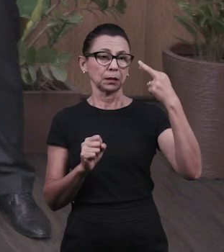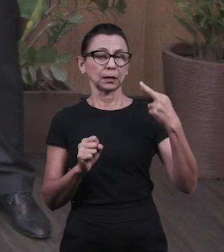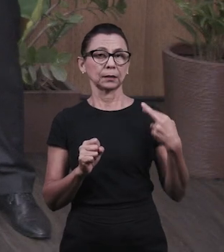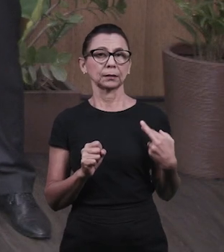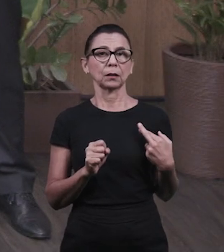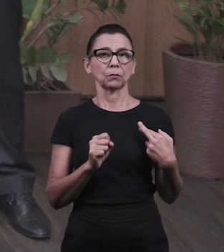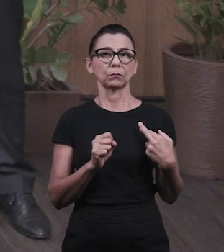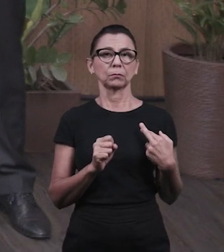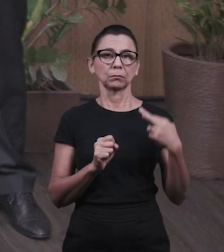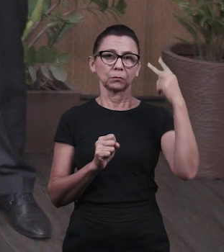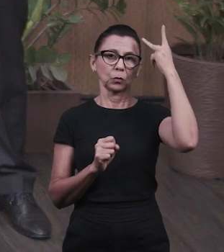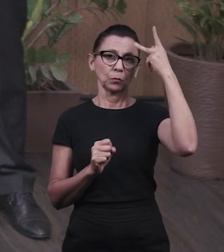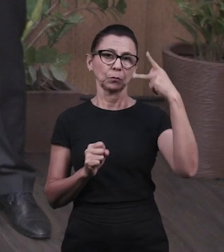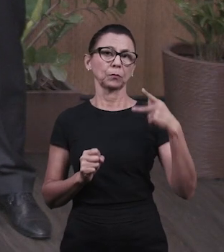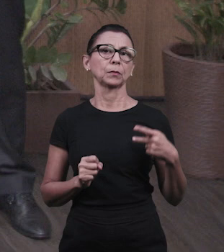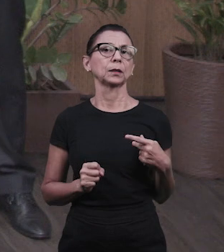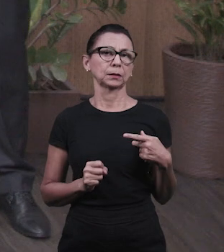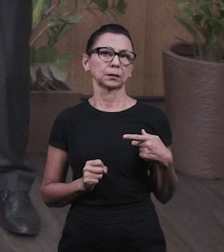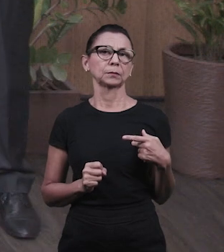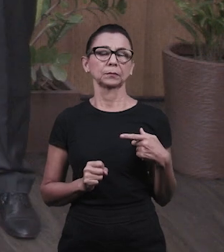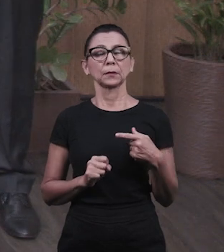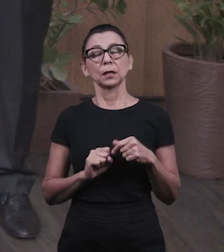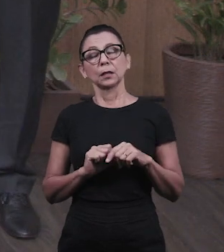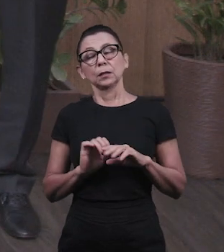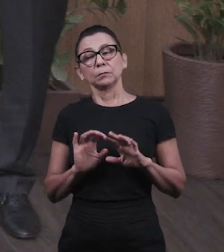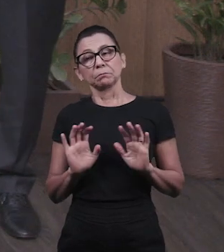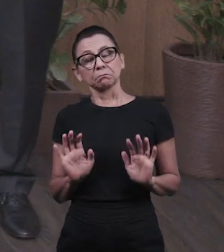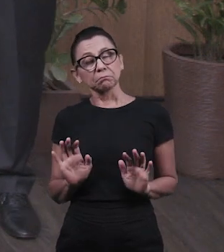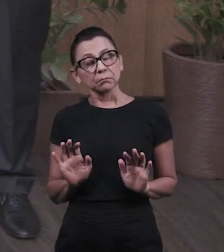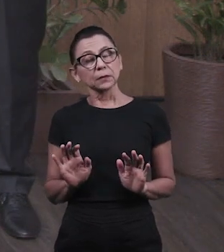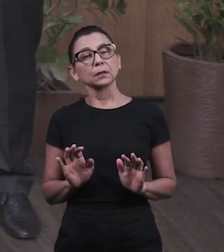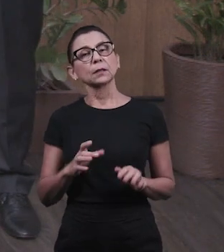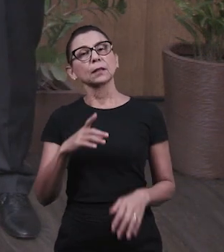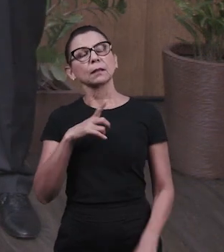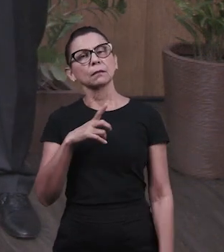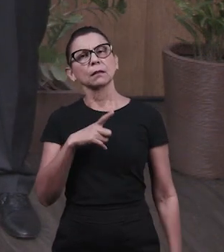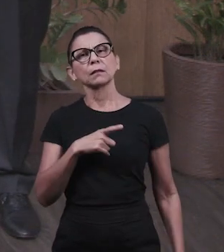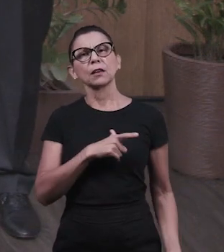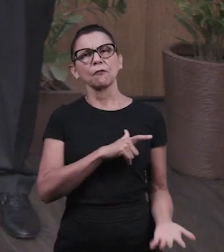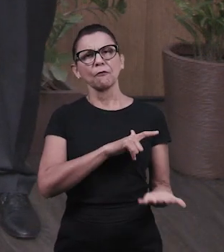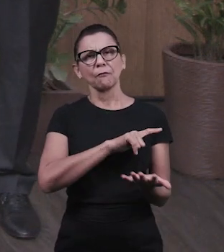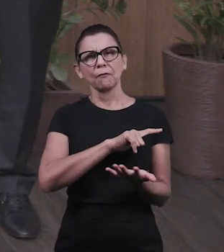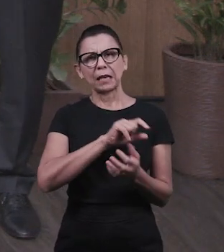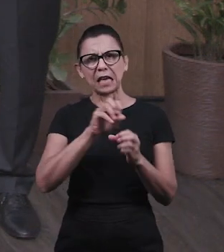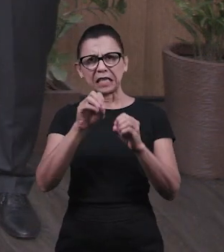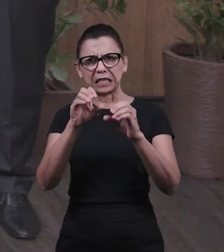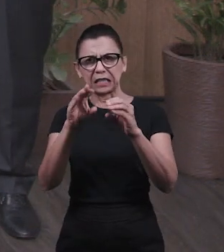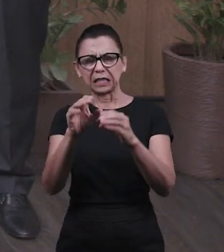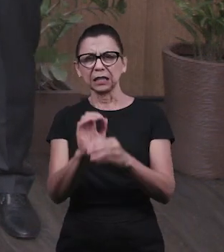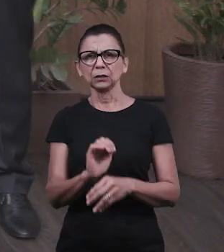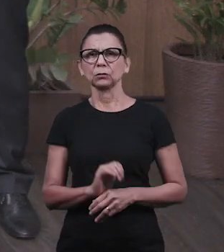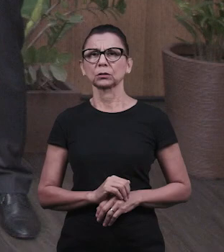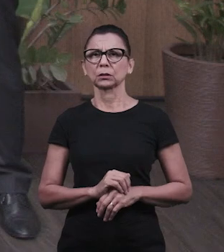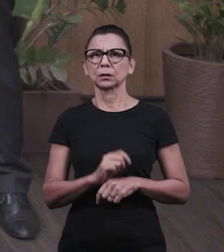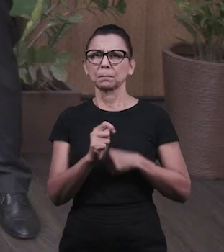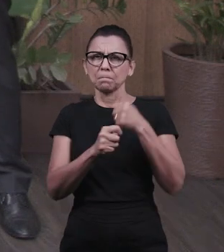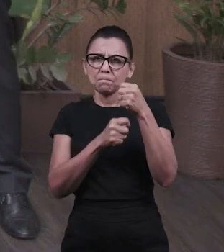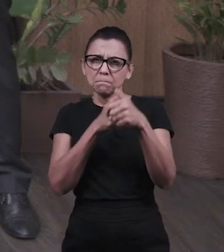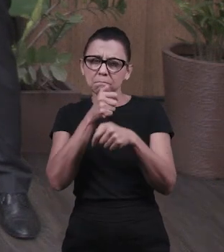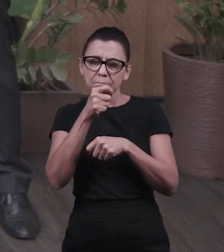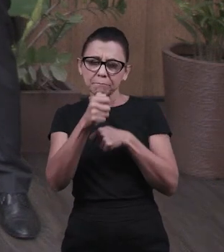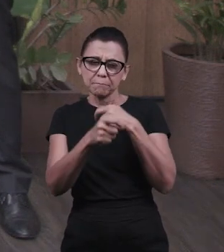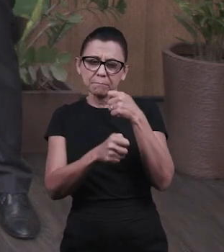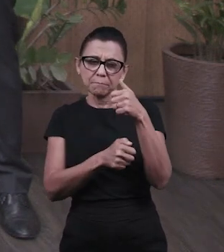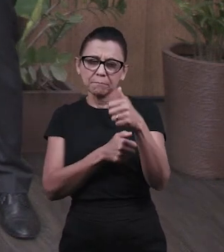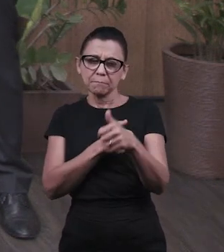Есть множество учений, которые ложные, обманчивые. И даже те, которые